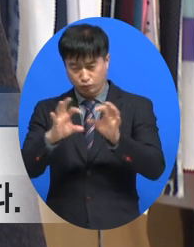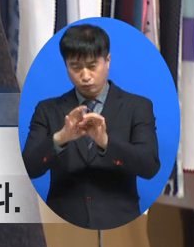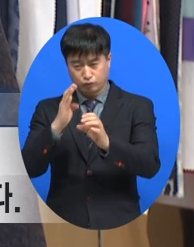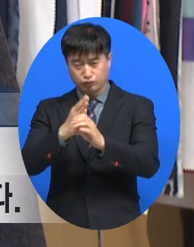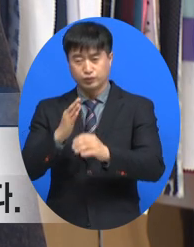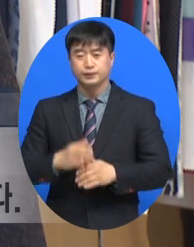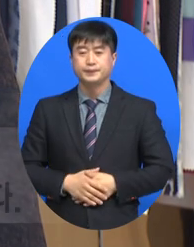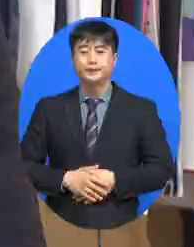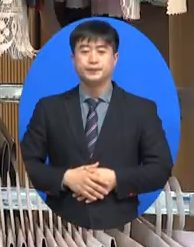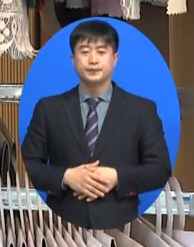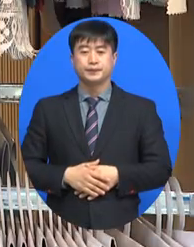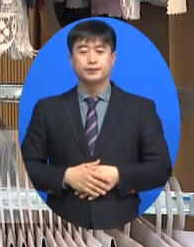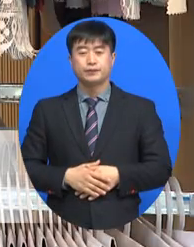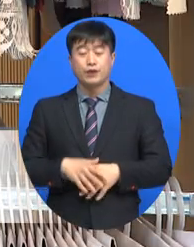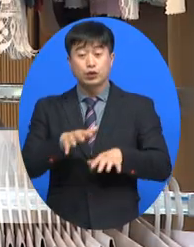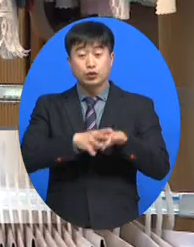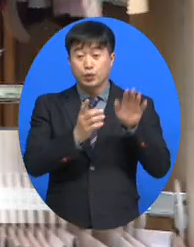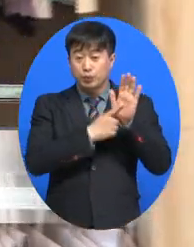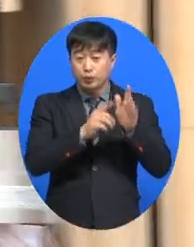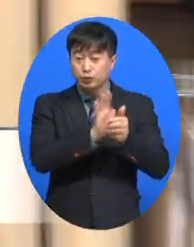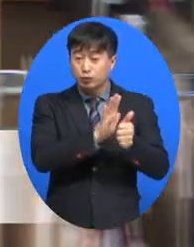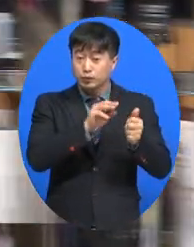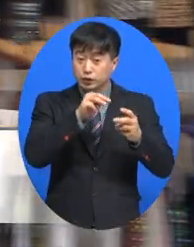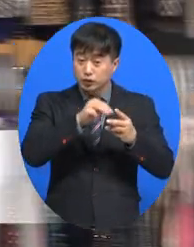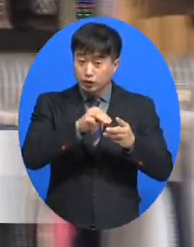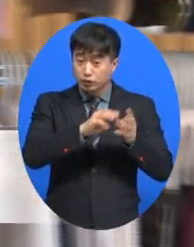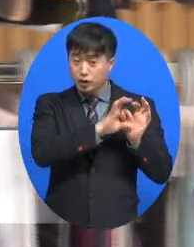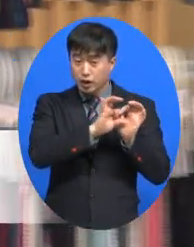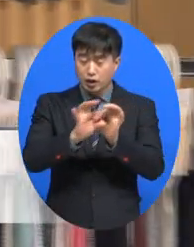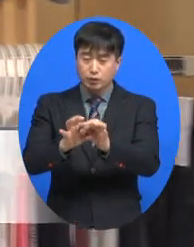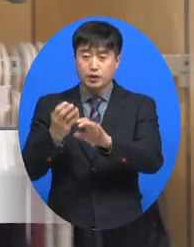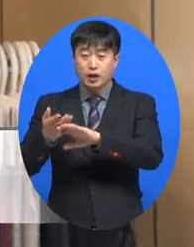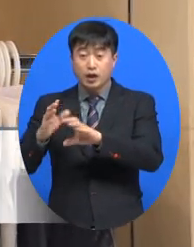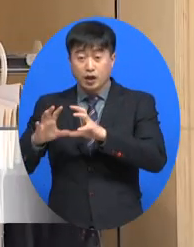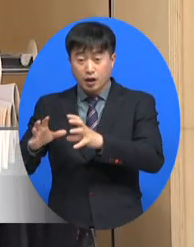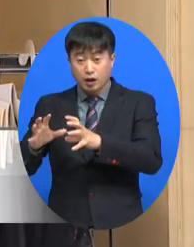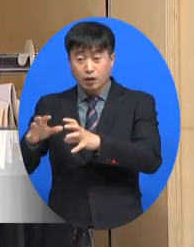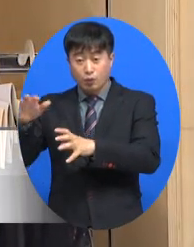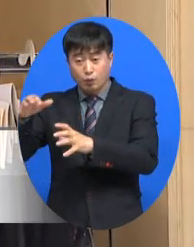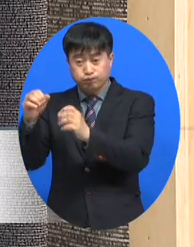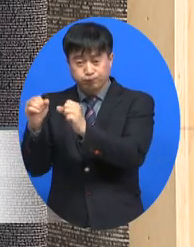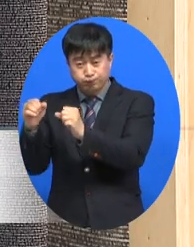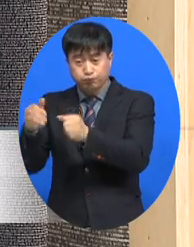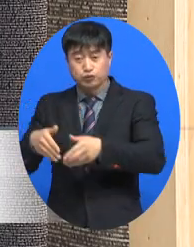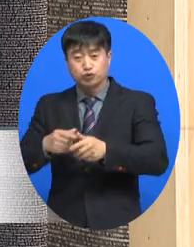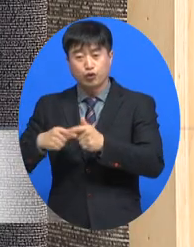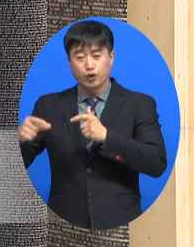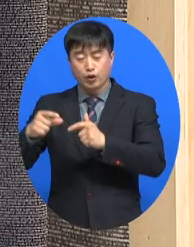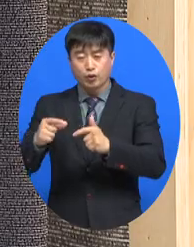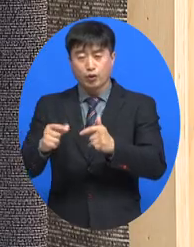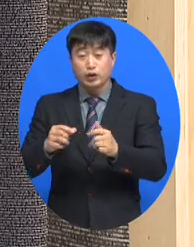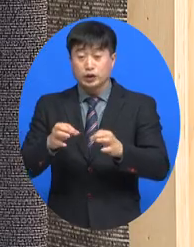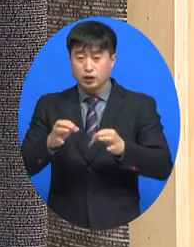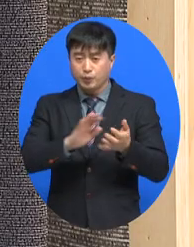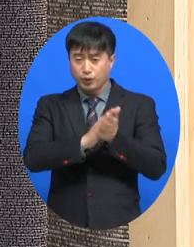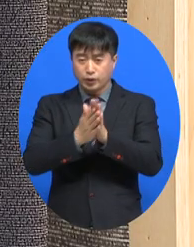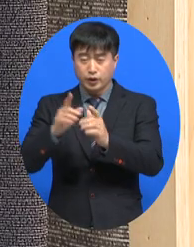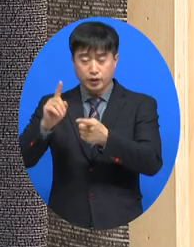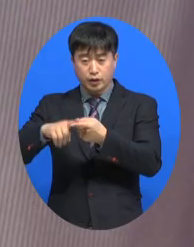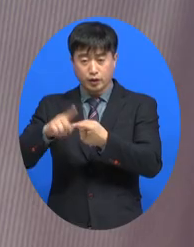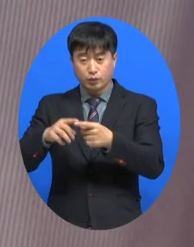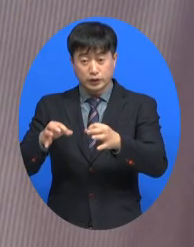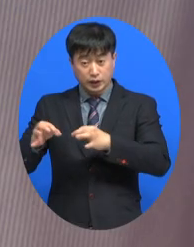이어주고 있는 그런 상황입니다 섬유 마케팅 지원센터는 지속적으로 해외 거점을 추가해 나가고 시장 변화에 맞춘